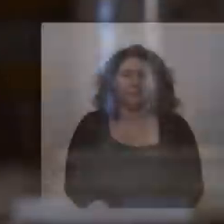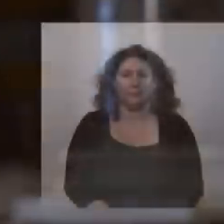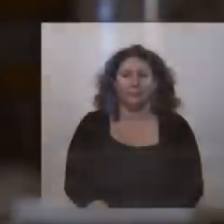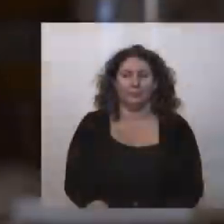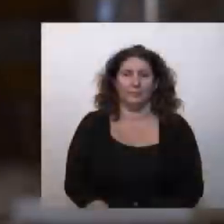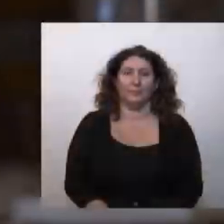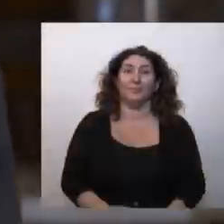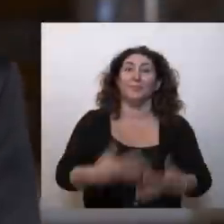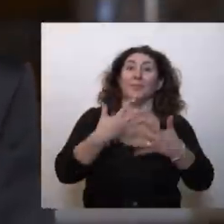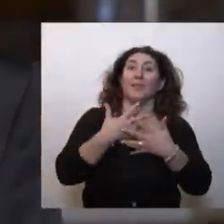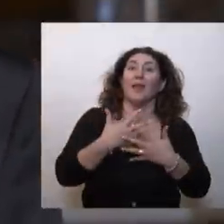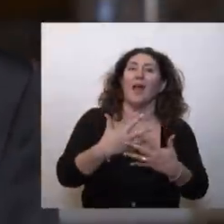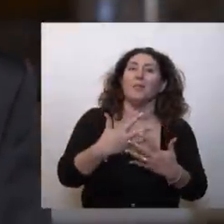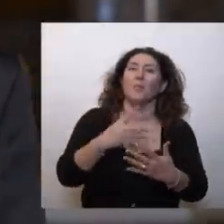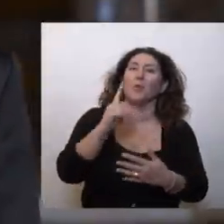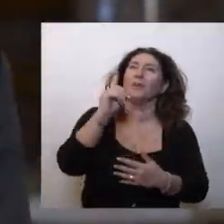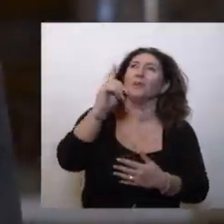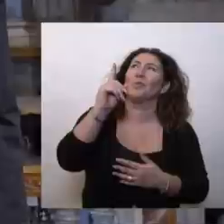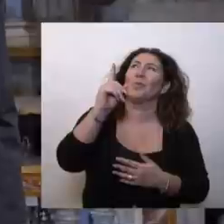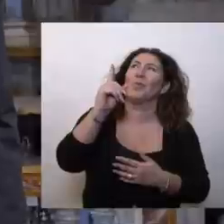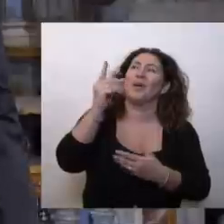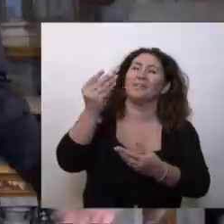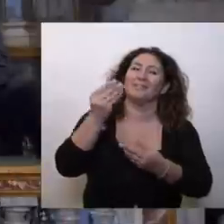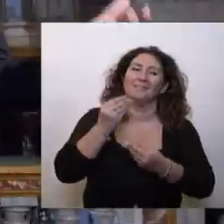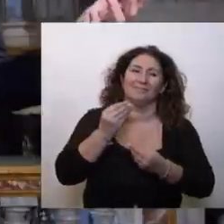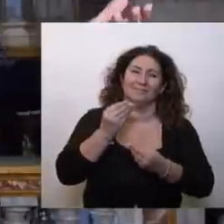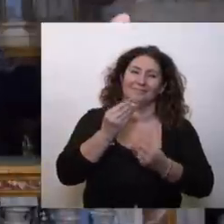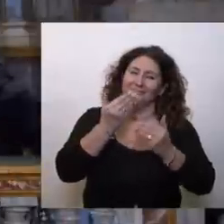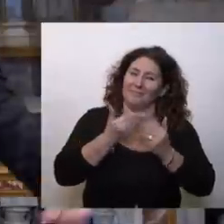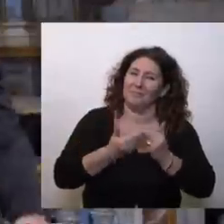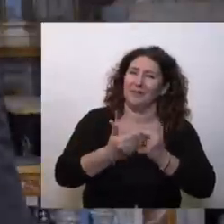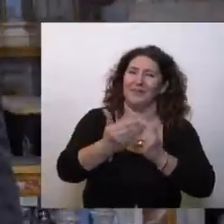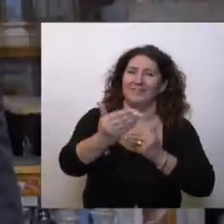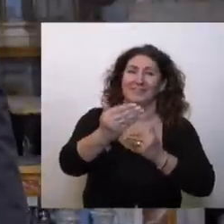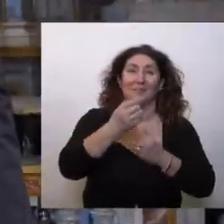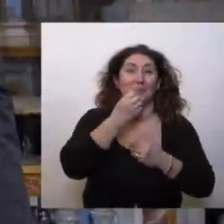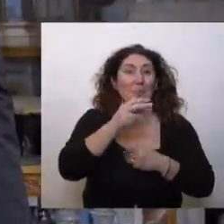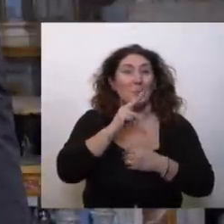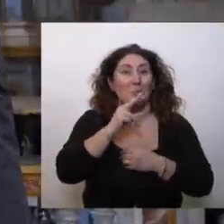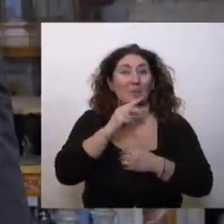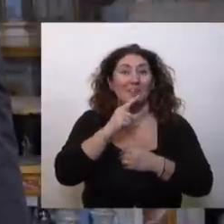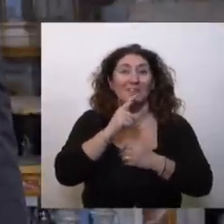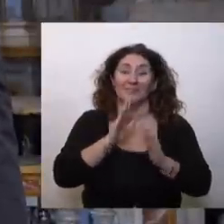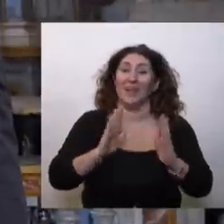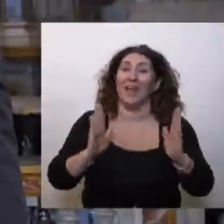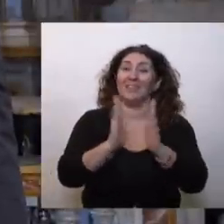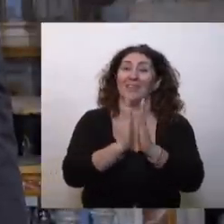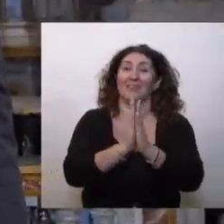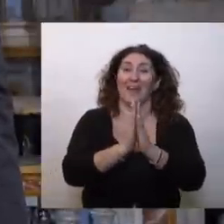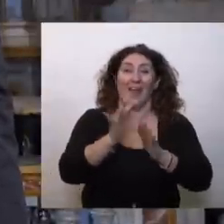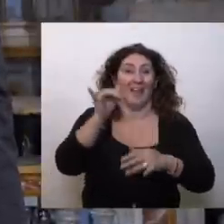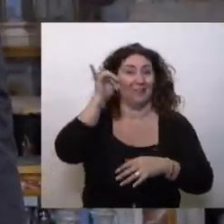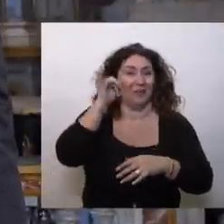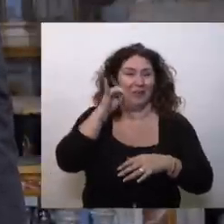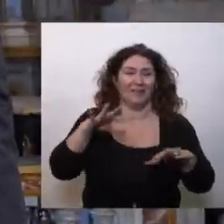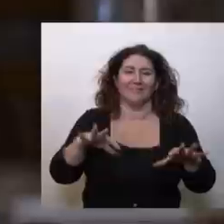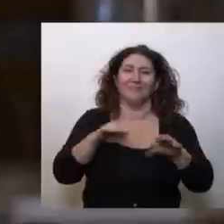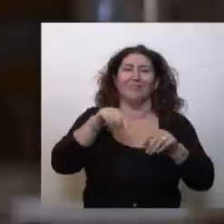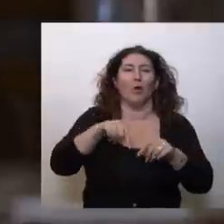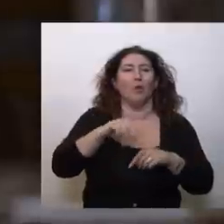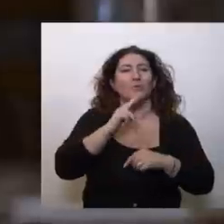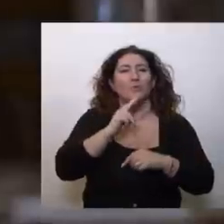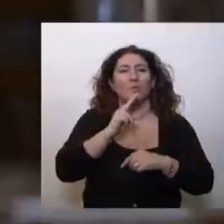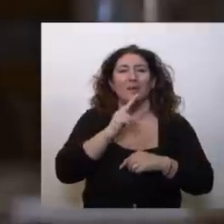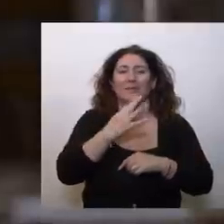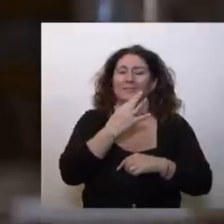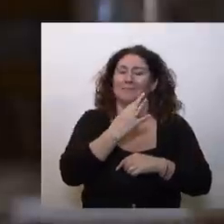Il tuo amore è per sempre. Buon pomeriggio dalla Cattedrale di Torino, dove stiamo per iniziare un pomeriggio straordinario,